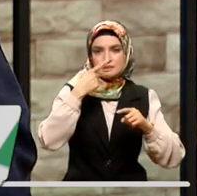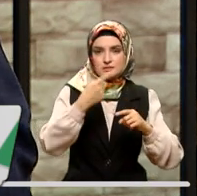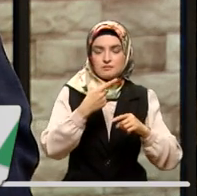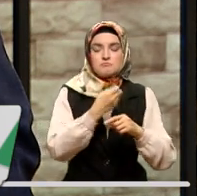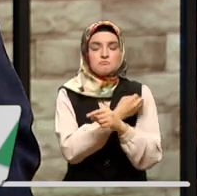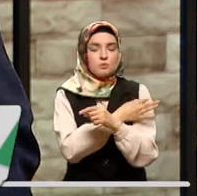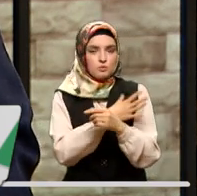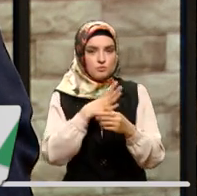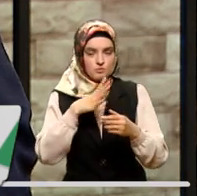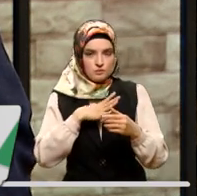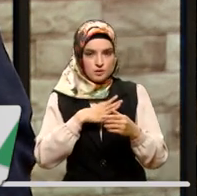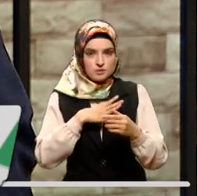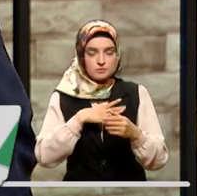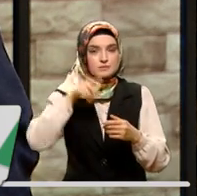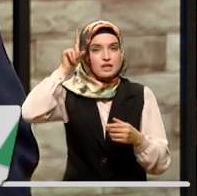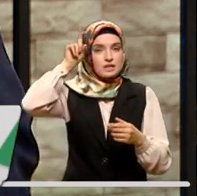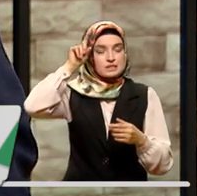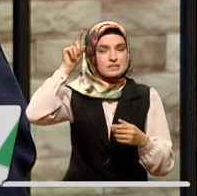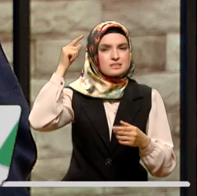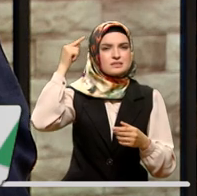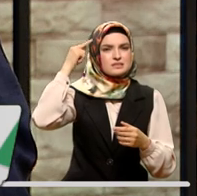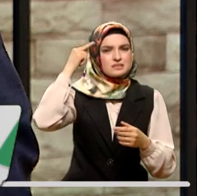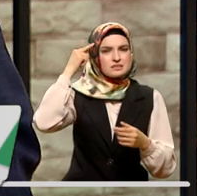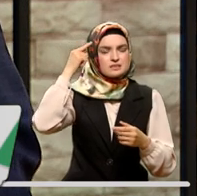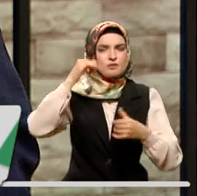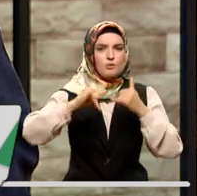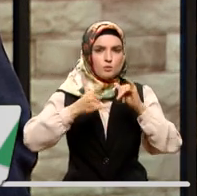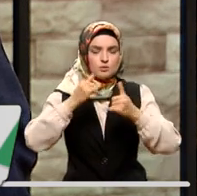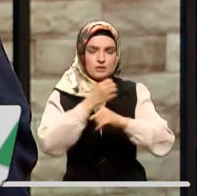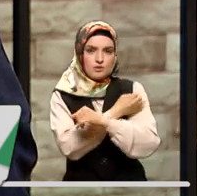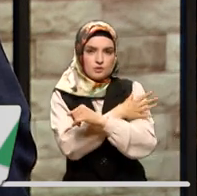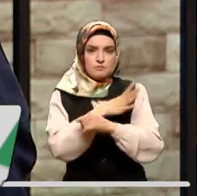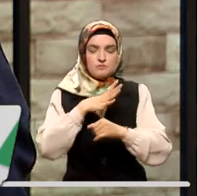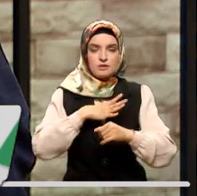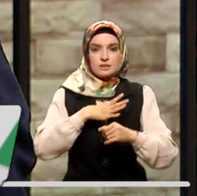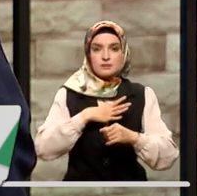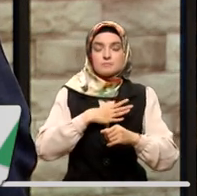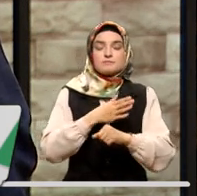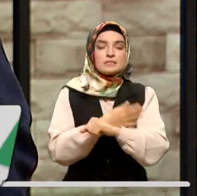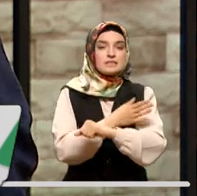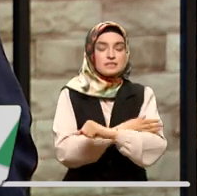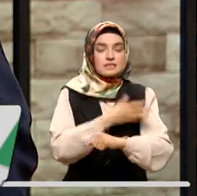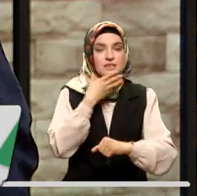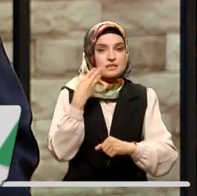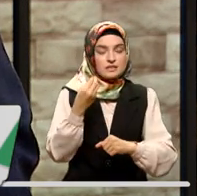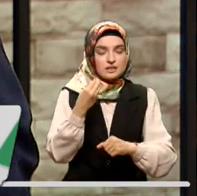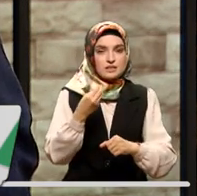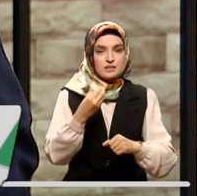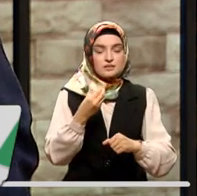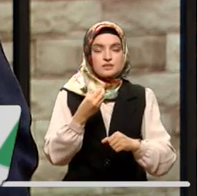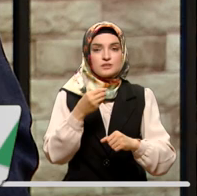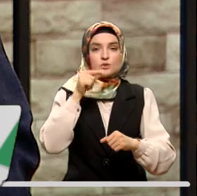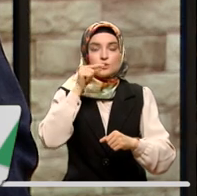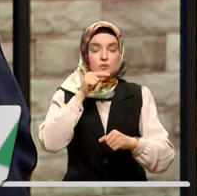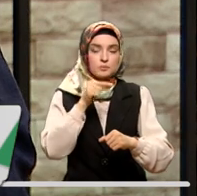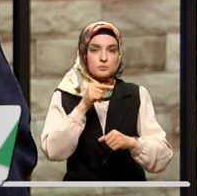oyunları atölyemiz var. İşte spor atölyeleri var. İl Gençlik Spor Müdürlükleri bize bu konuda yardımcı olacaklar. İşte hem